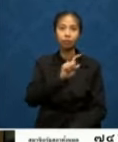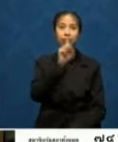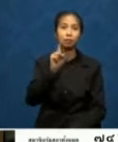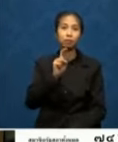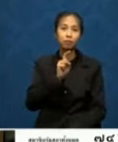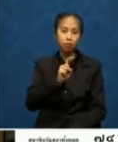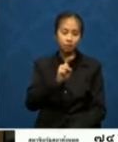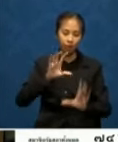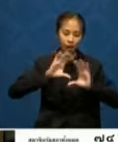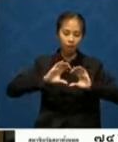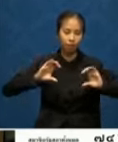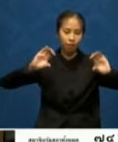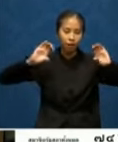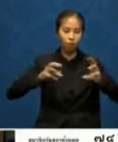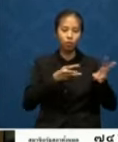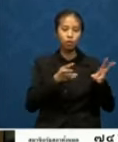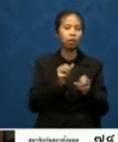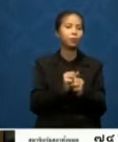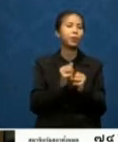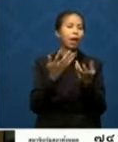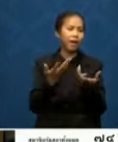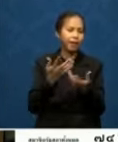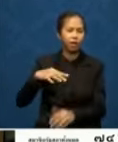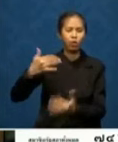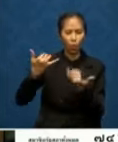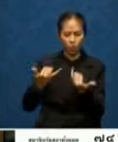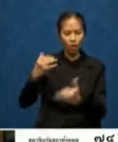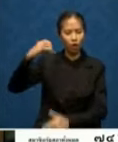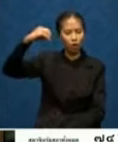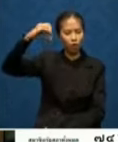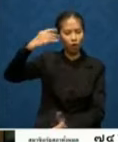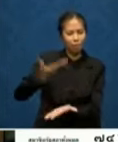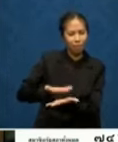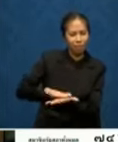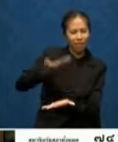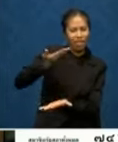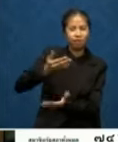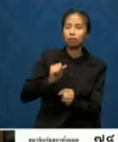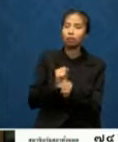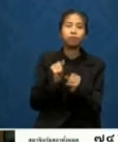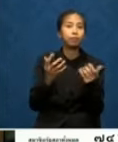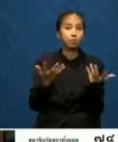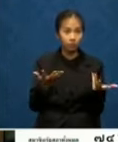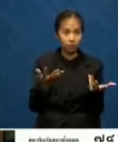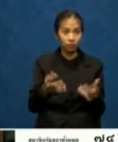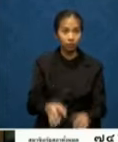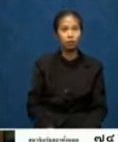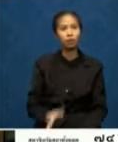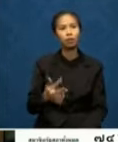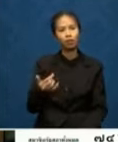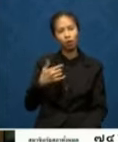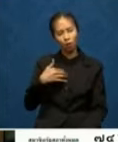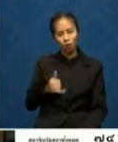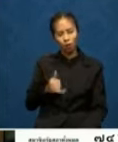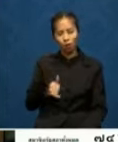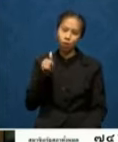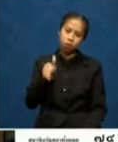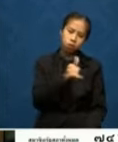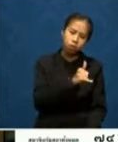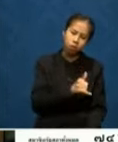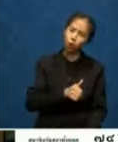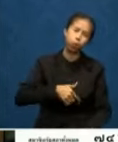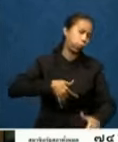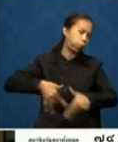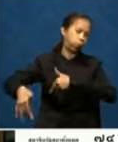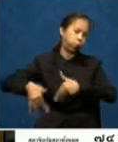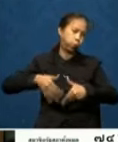ทำอย่างไรเมื่อค่าไฟแสนแพงในปัจจุบันท่านประธานครับวันนี้ลงในพื้นที่พี่น้องประชาชนร้องระงม